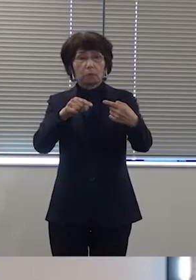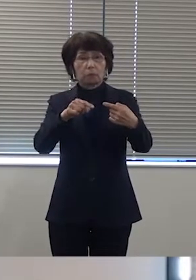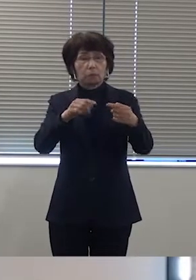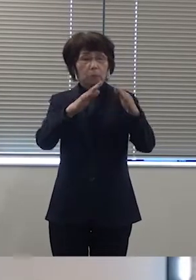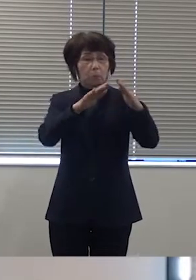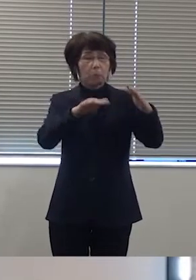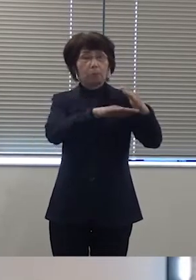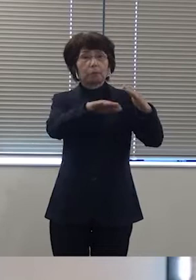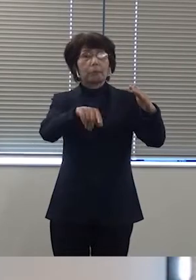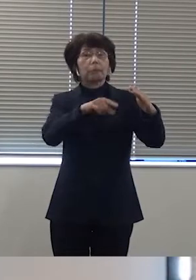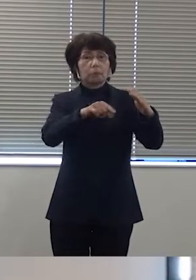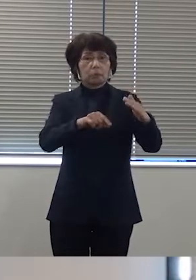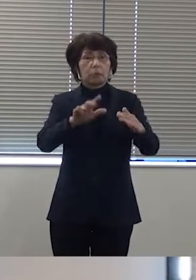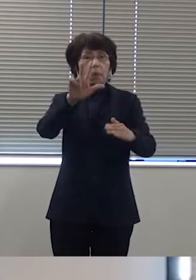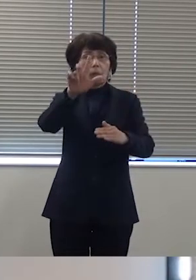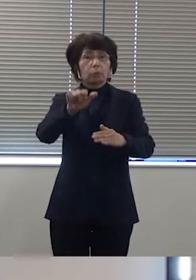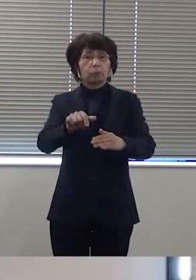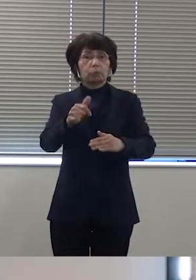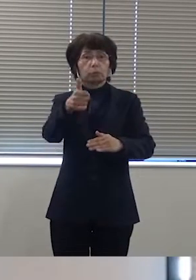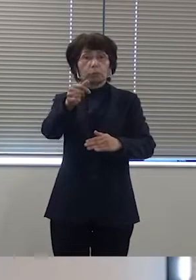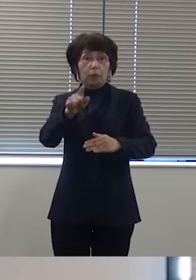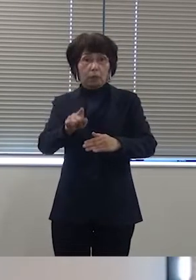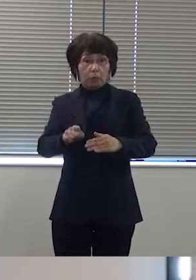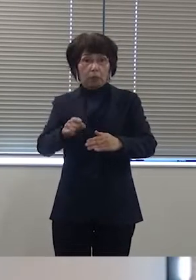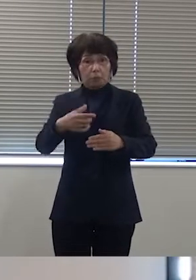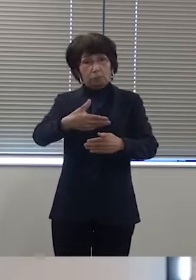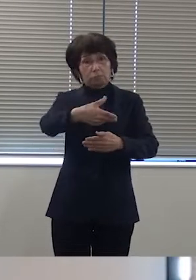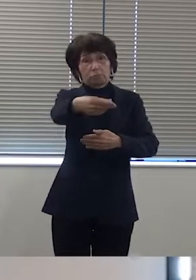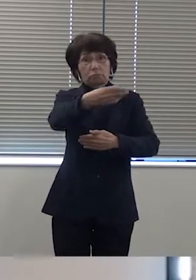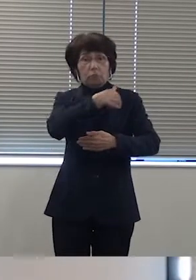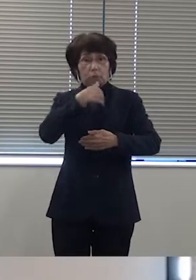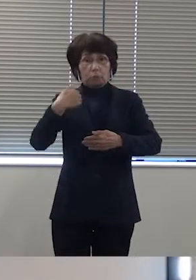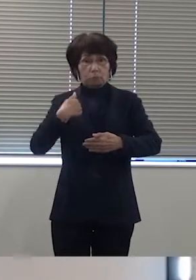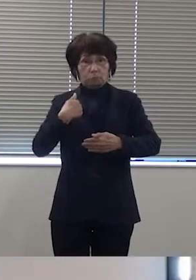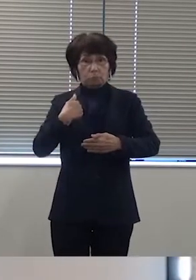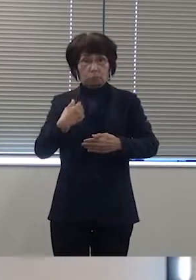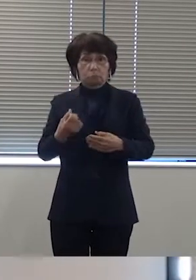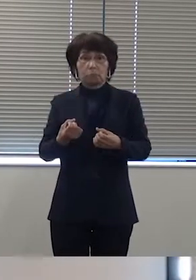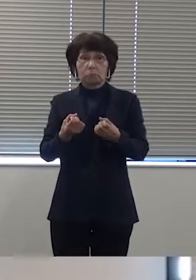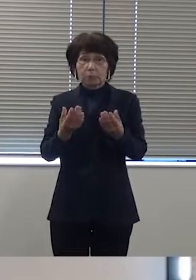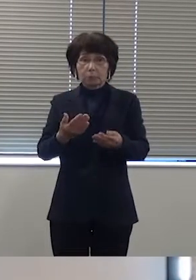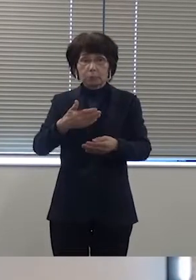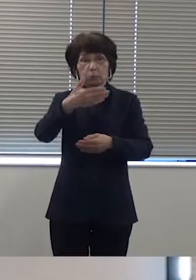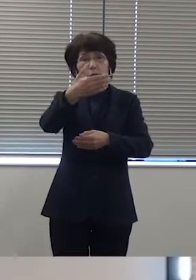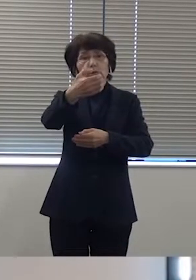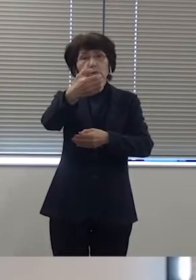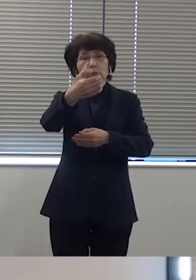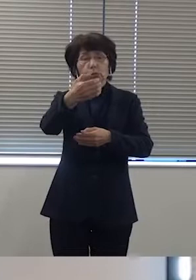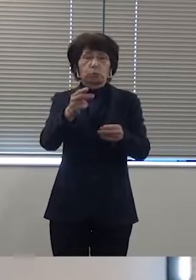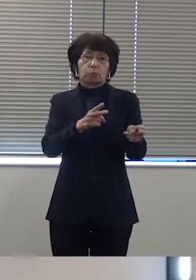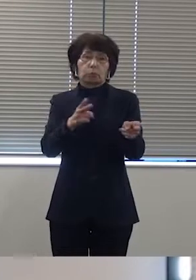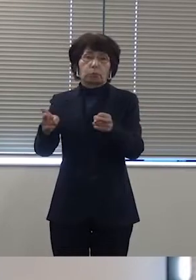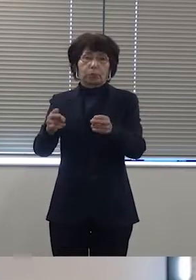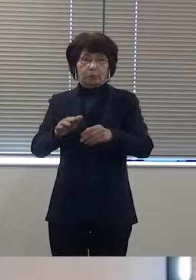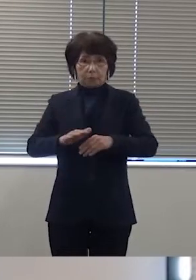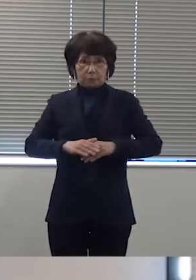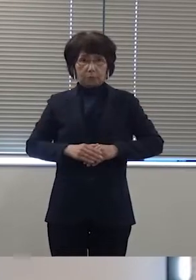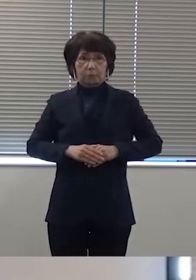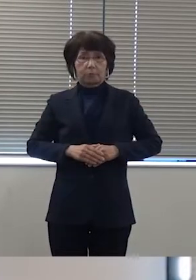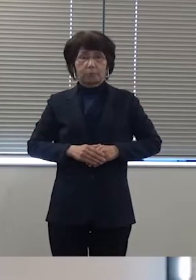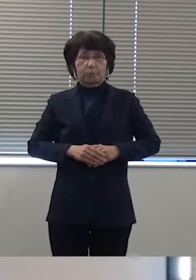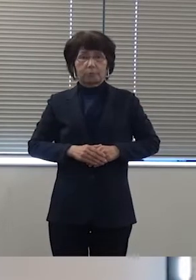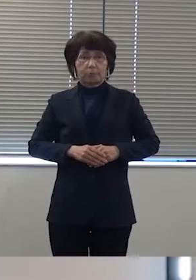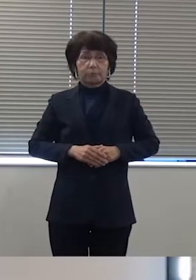貸し出しをしますので、新たにまた90台を確保したいと考えております。その下です